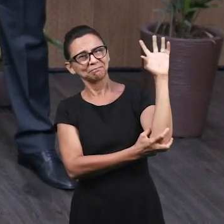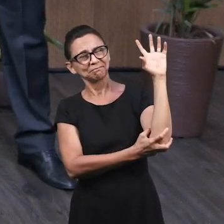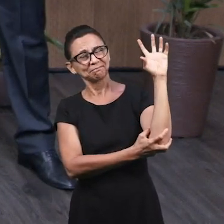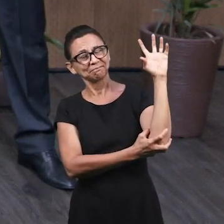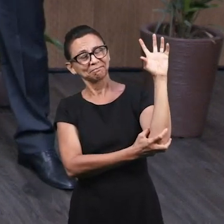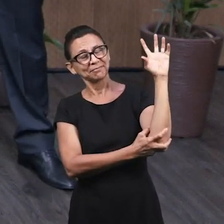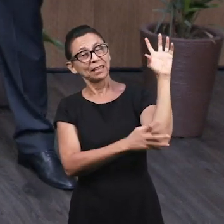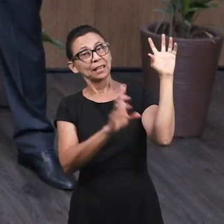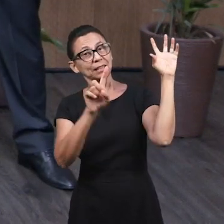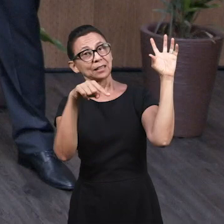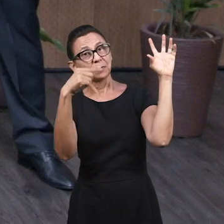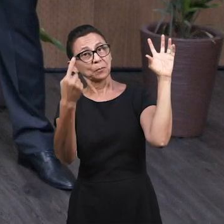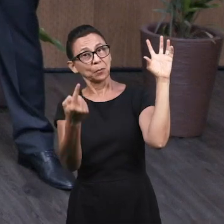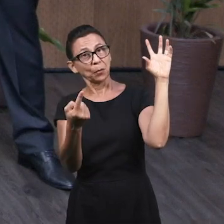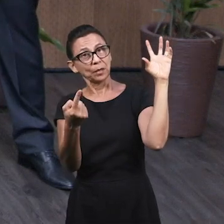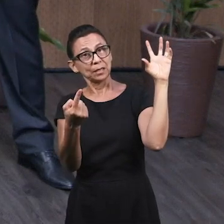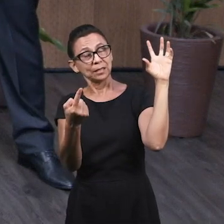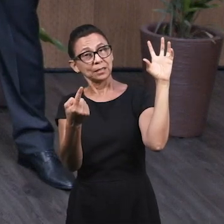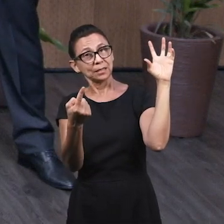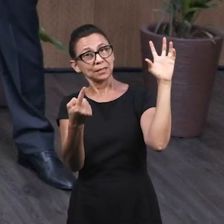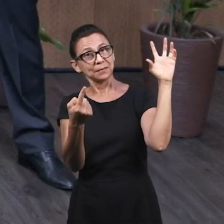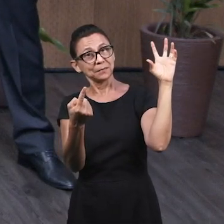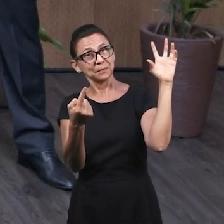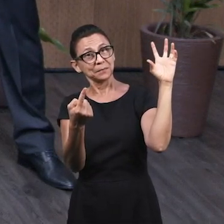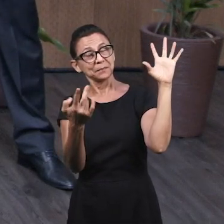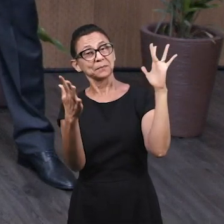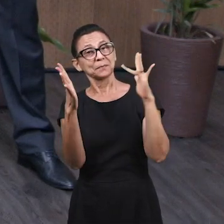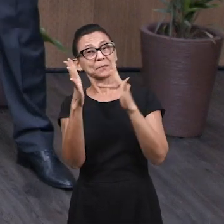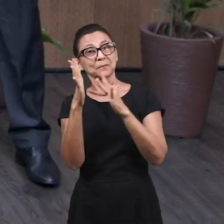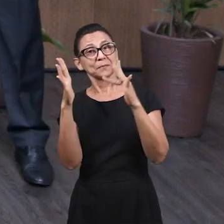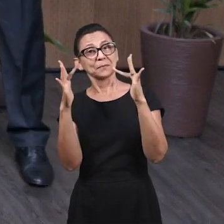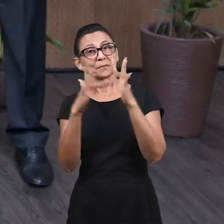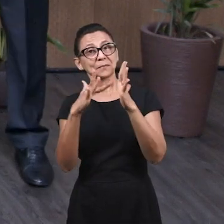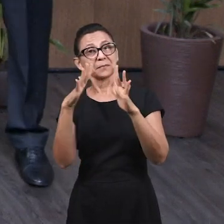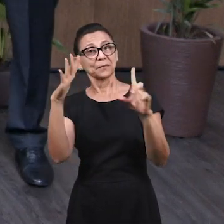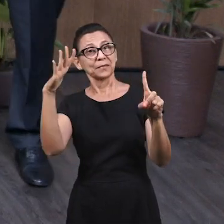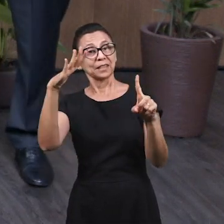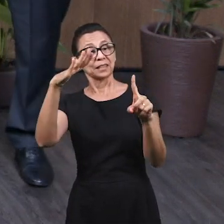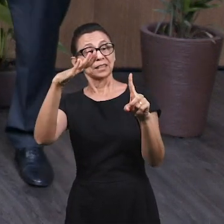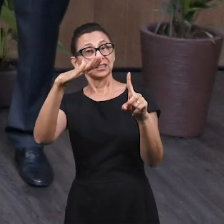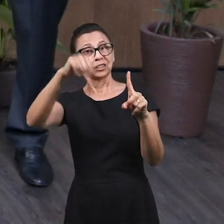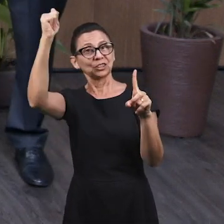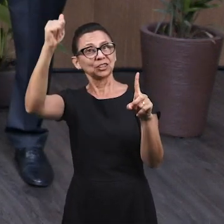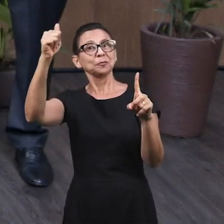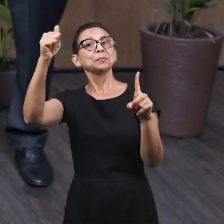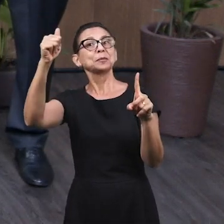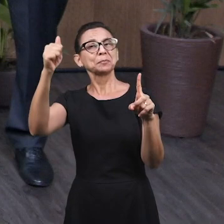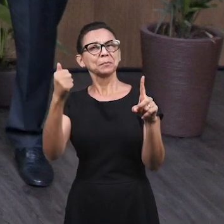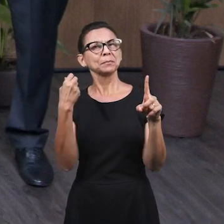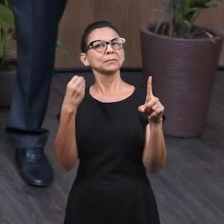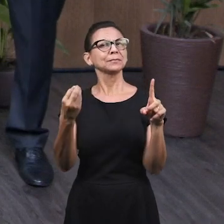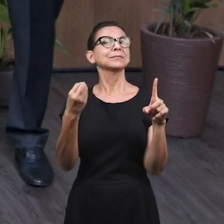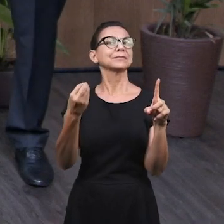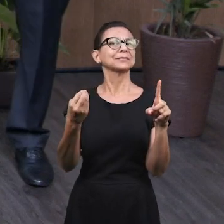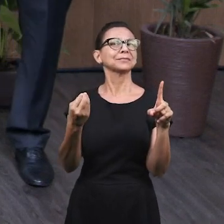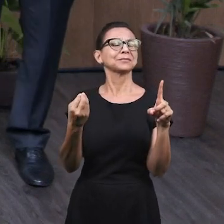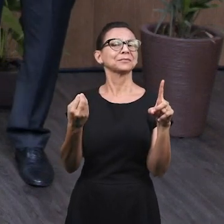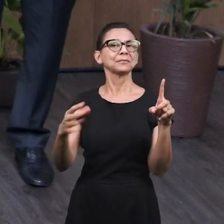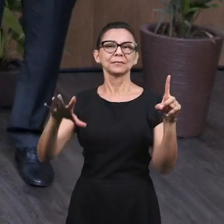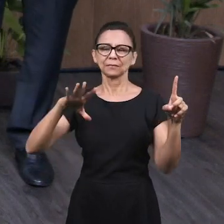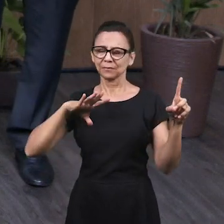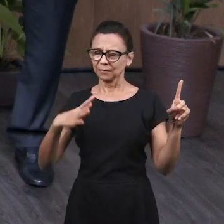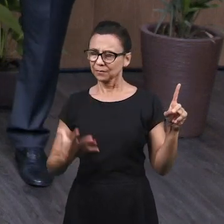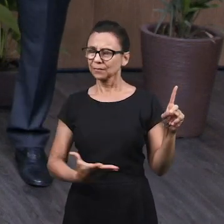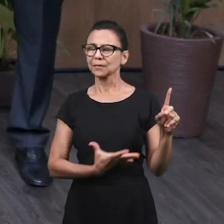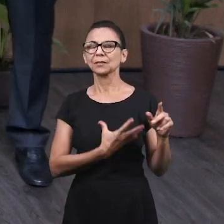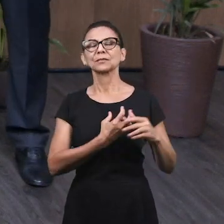l'appel qui est fait à l'homme afin qu'il puisse toucher le salut. para que ele L'appel fait par le Seigneur